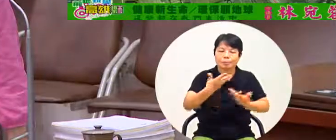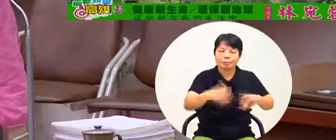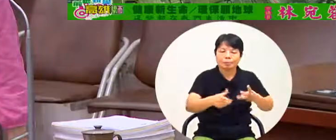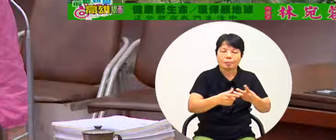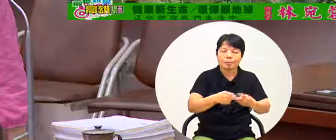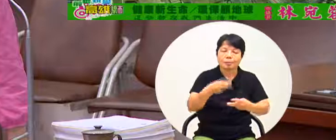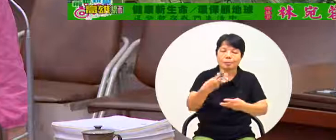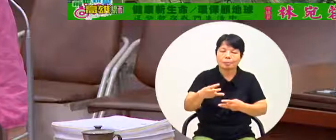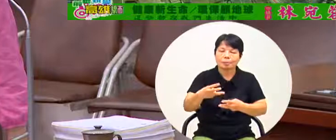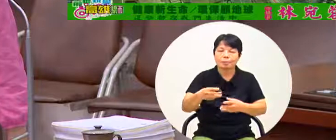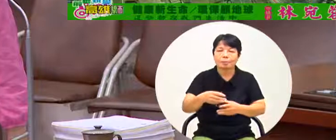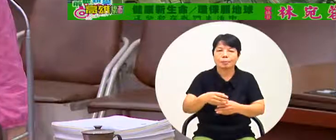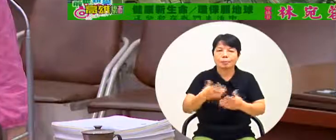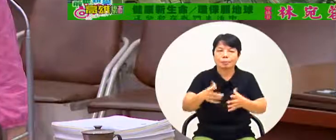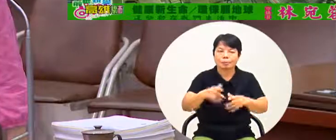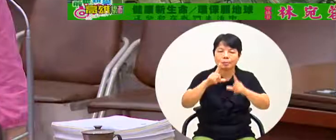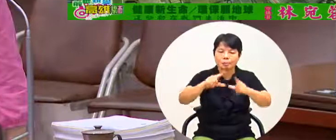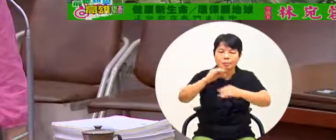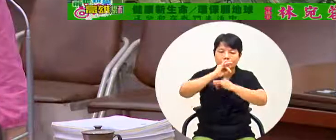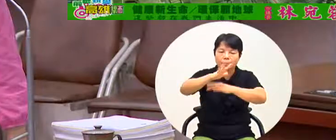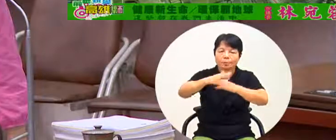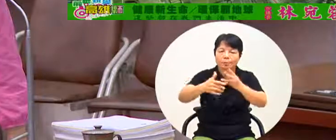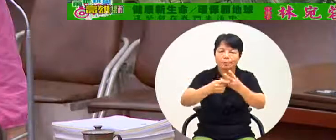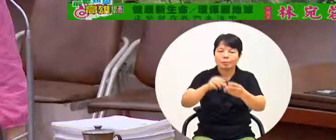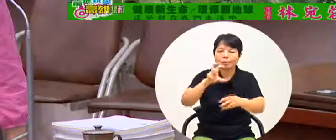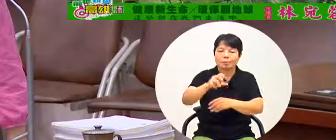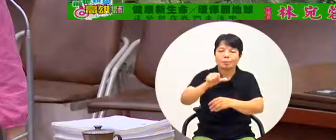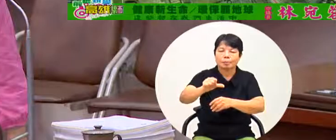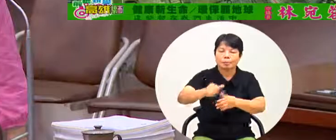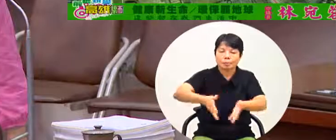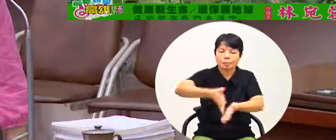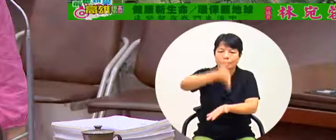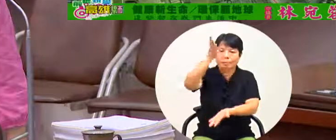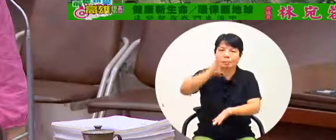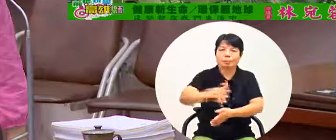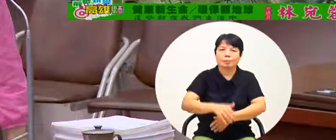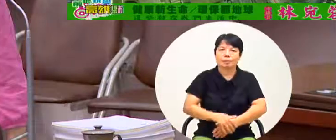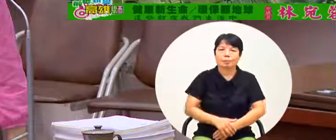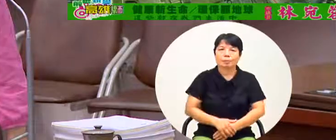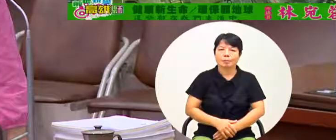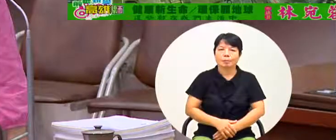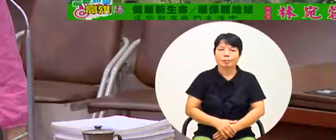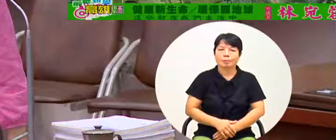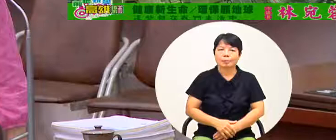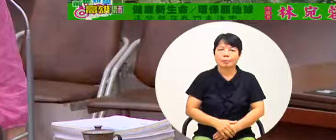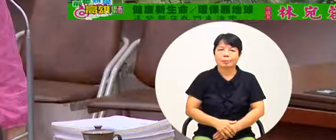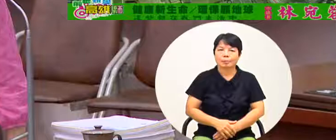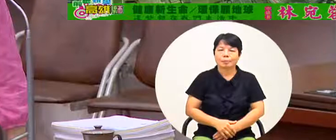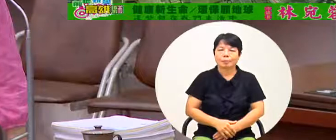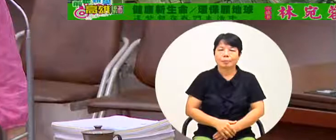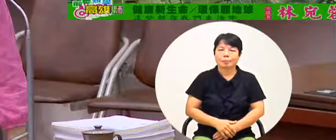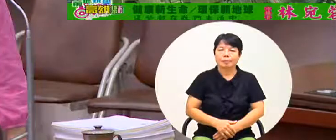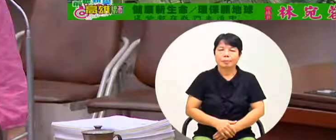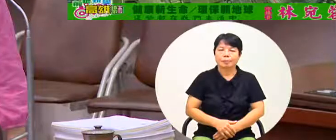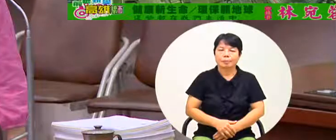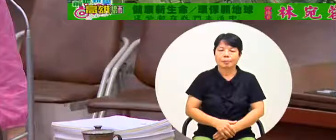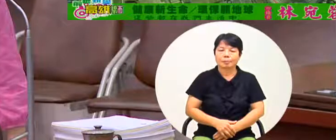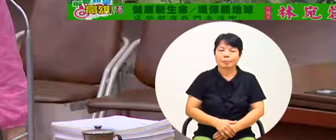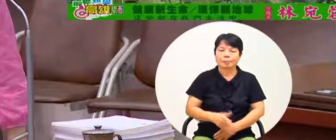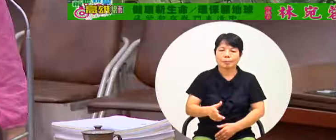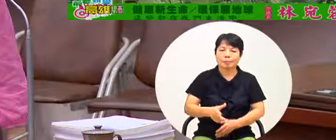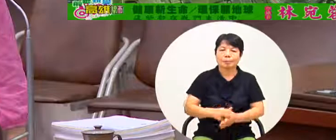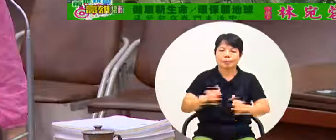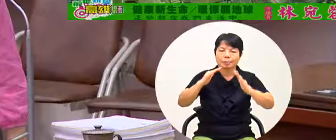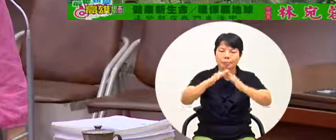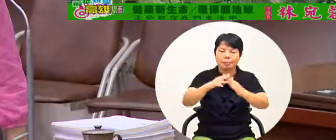呀，我们85层楼是我们的那个市土总管嘛。啊、哦，我们的高雄展览